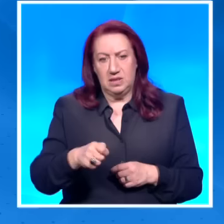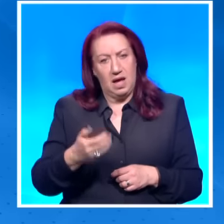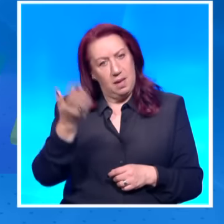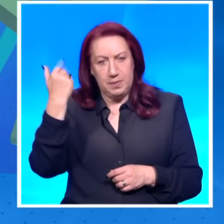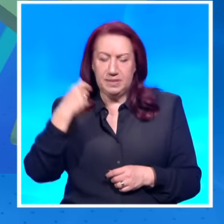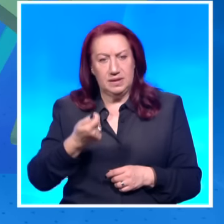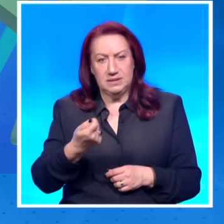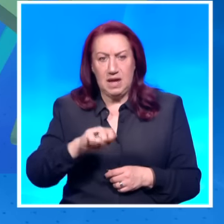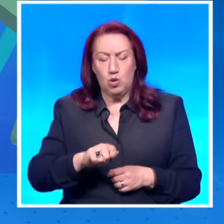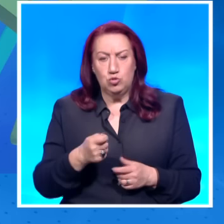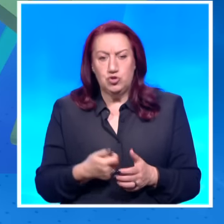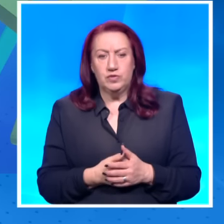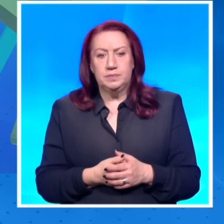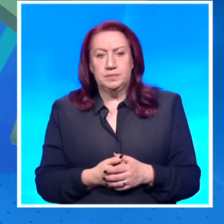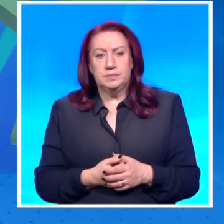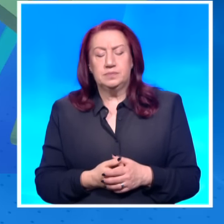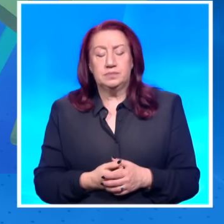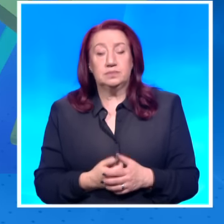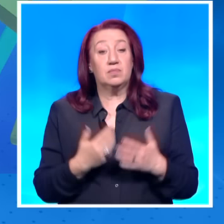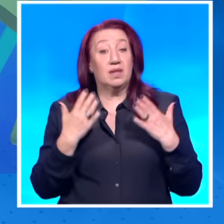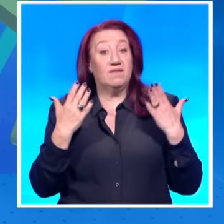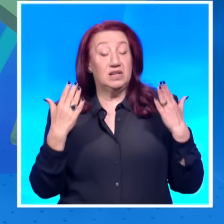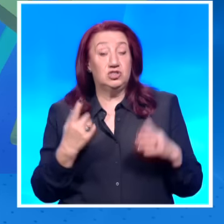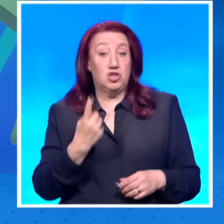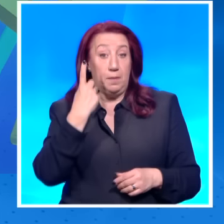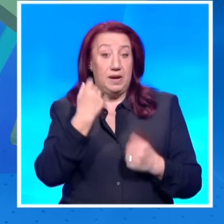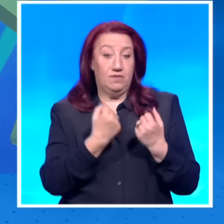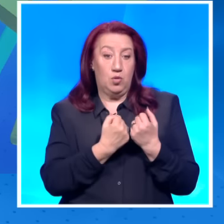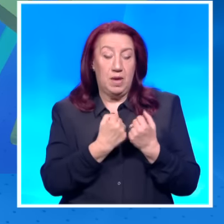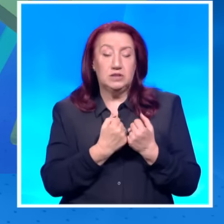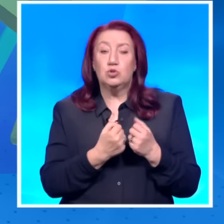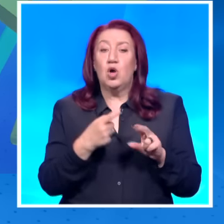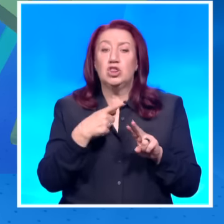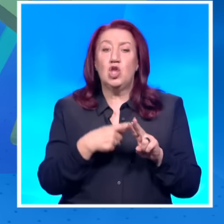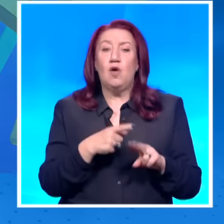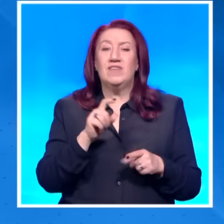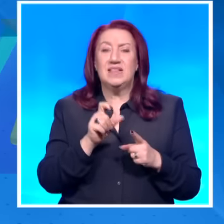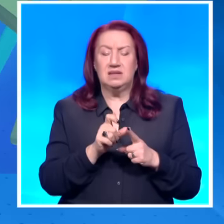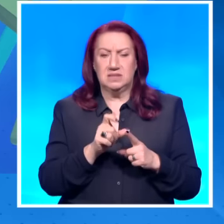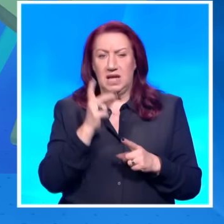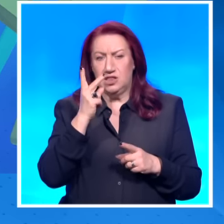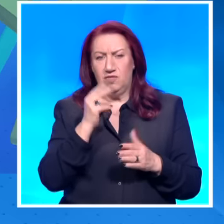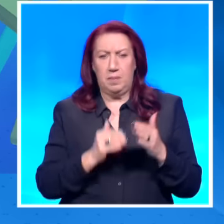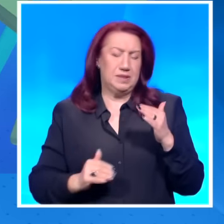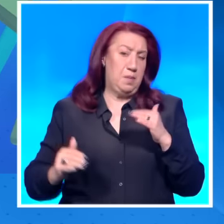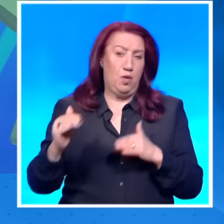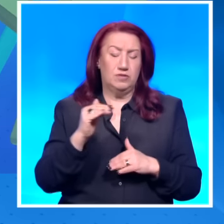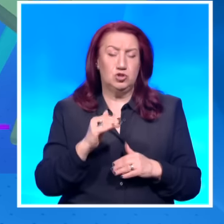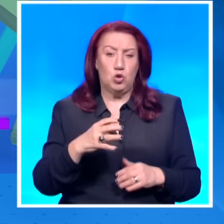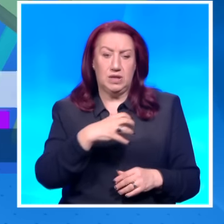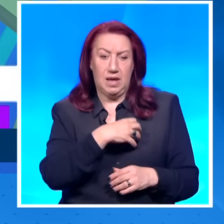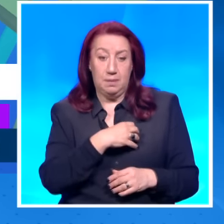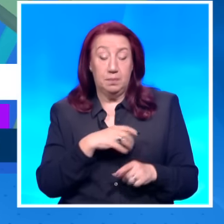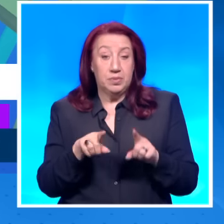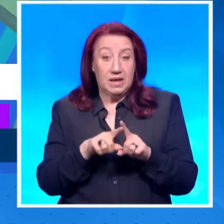подпираха. Величие е първа сила в Неофи Трилски с почти два пъти повече гласове от ГЕРБ СДС. Първи ги подреждат и сънародниците